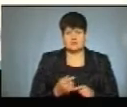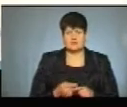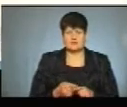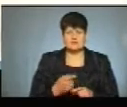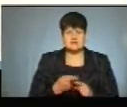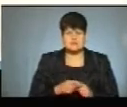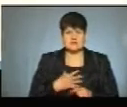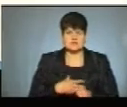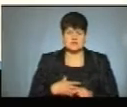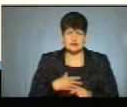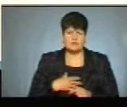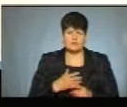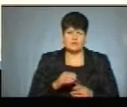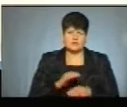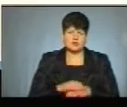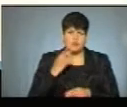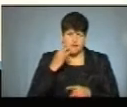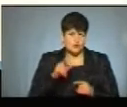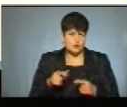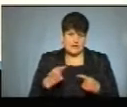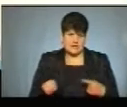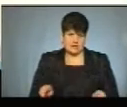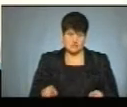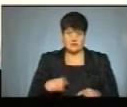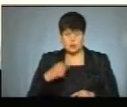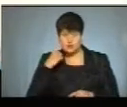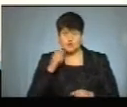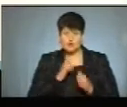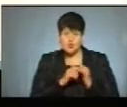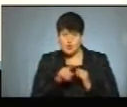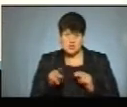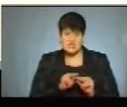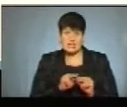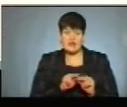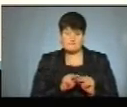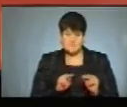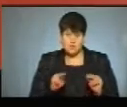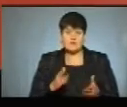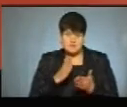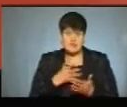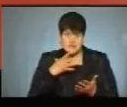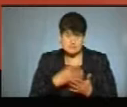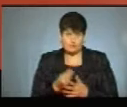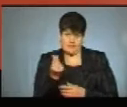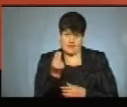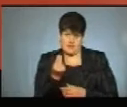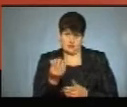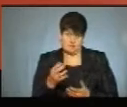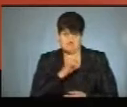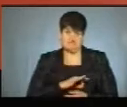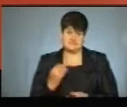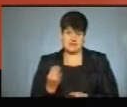повністю на волонтерських... Уявлення людей зовсім інші. Вони думають, що кожен виховник має якусь свою фінансову зацікавленість у цій роботі.